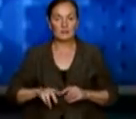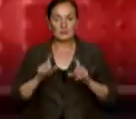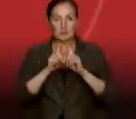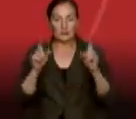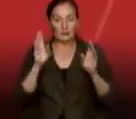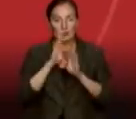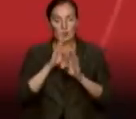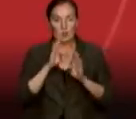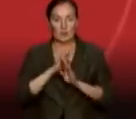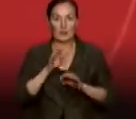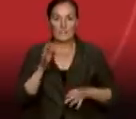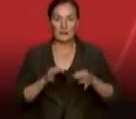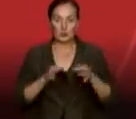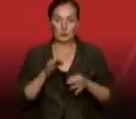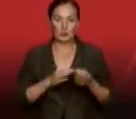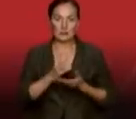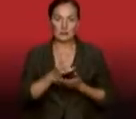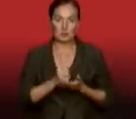подивимось.